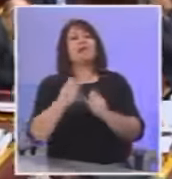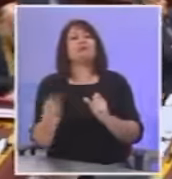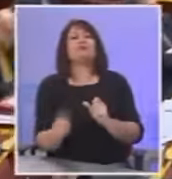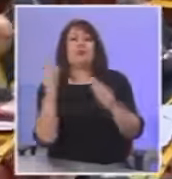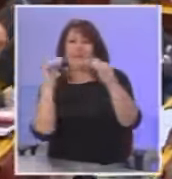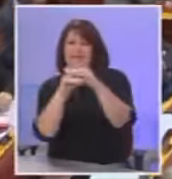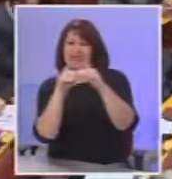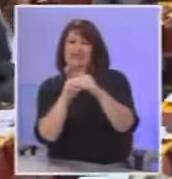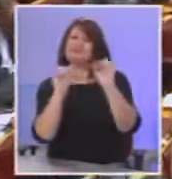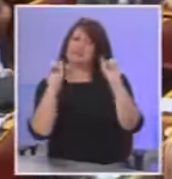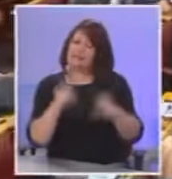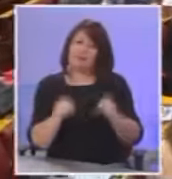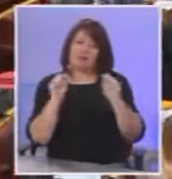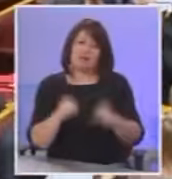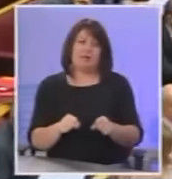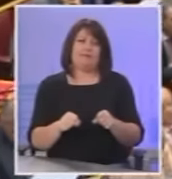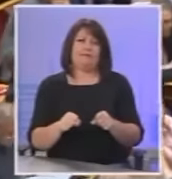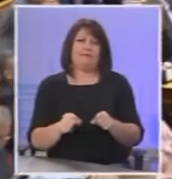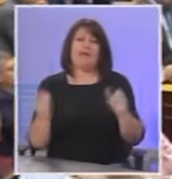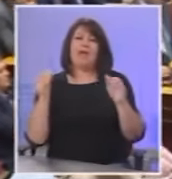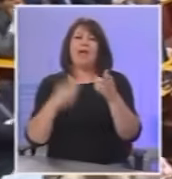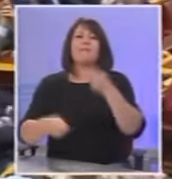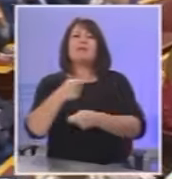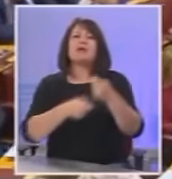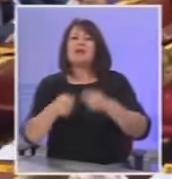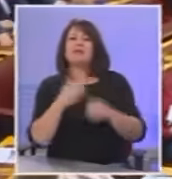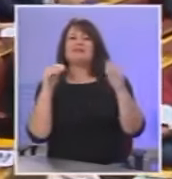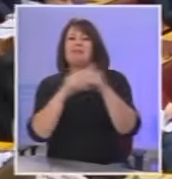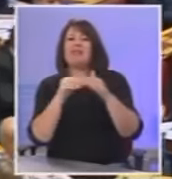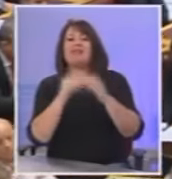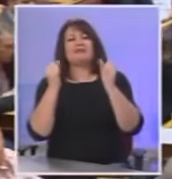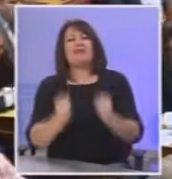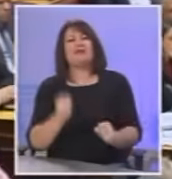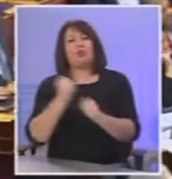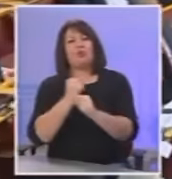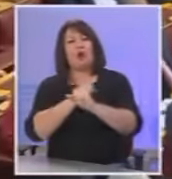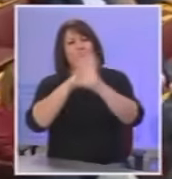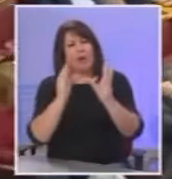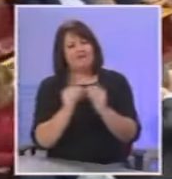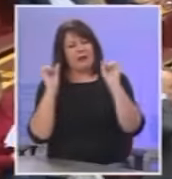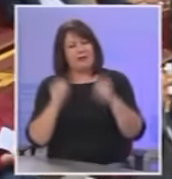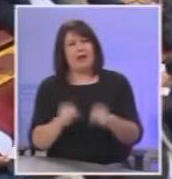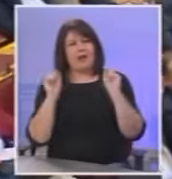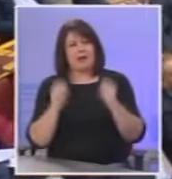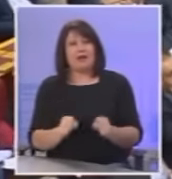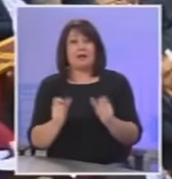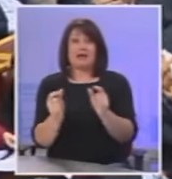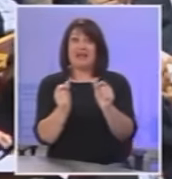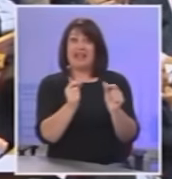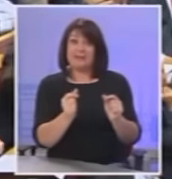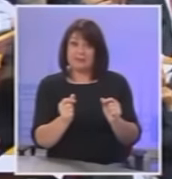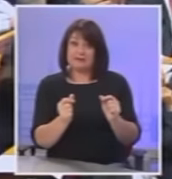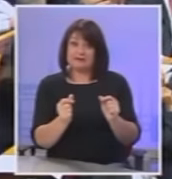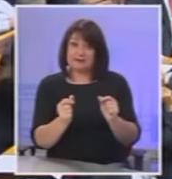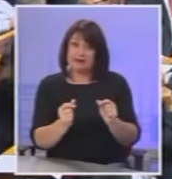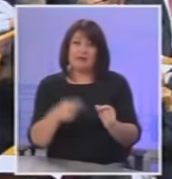επενδύσεις. Στηρίζουμε αλλαγές που φέρνουν νέες επιχειρήσεις, νέες θέσεις εργασίας. Στηρίζουμε ρυθμίσεις που στρέφονται